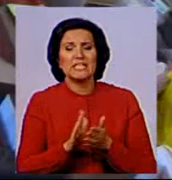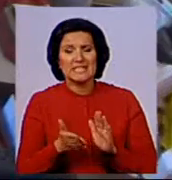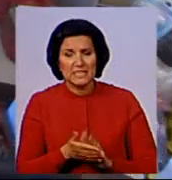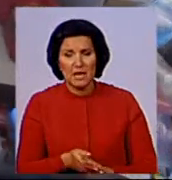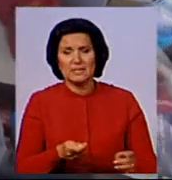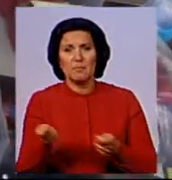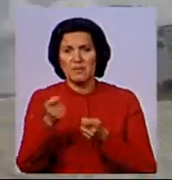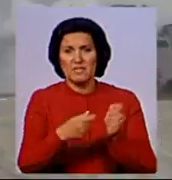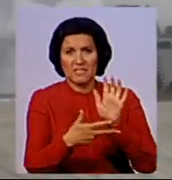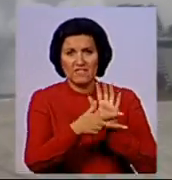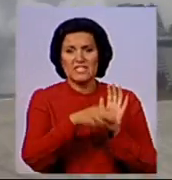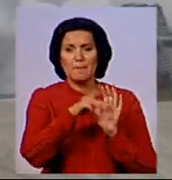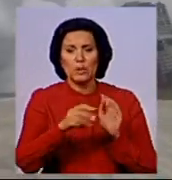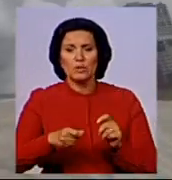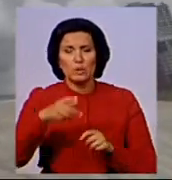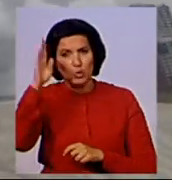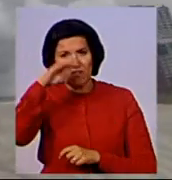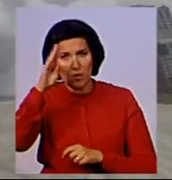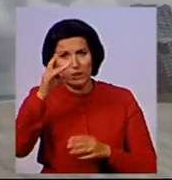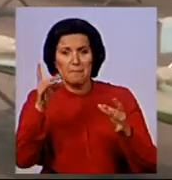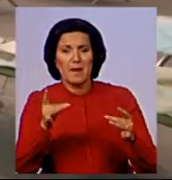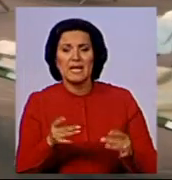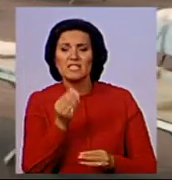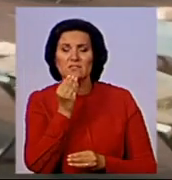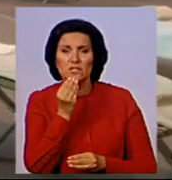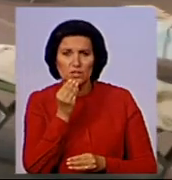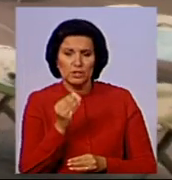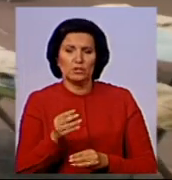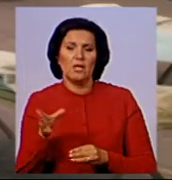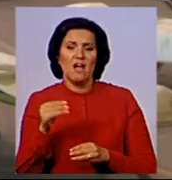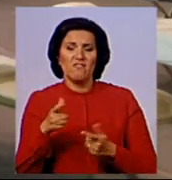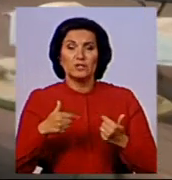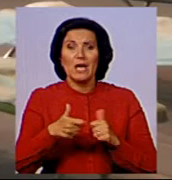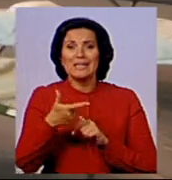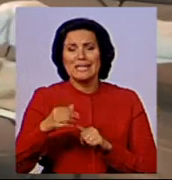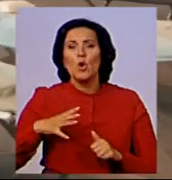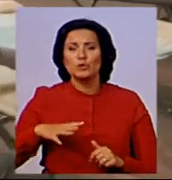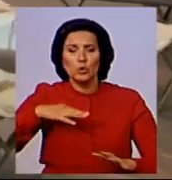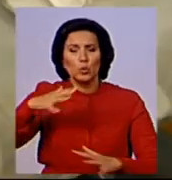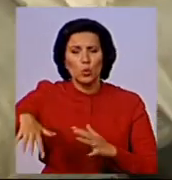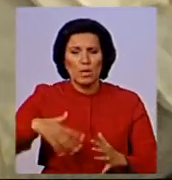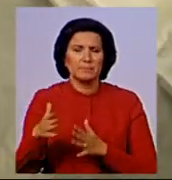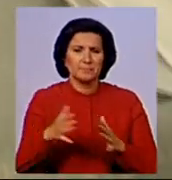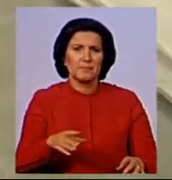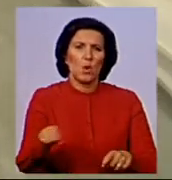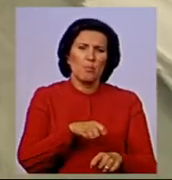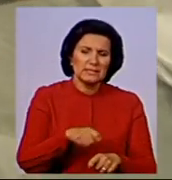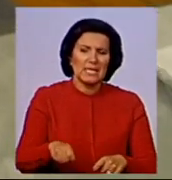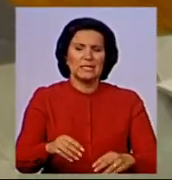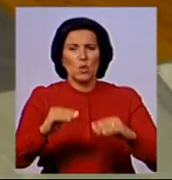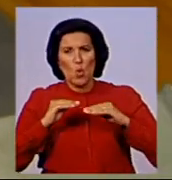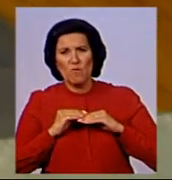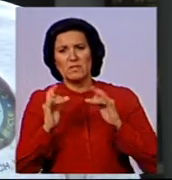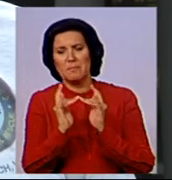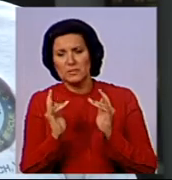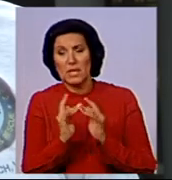ситуацій привезла 8 мільйонів пляшок води та пакетів з їжею у штати, де очікують ураган. Приготували й брезенти, генератори, ковдри та мобільні